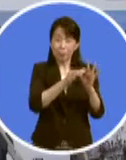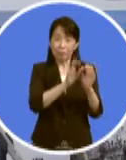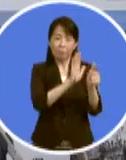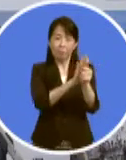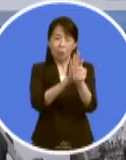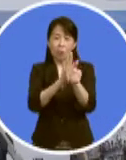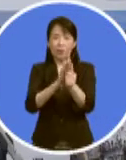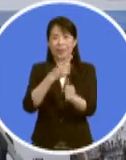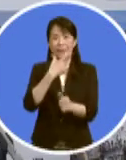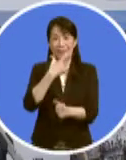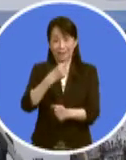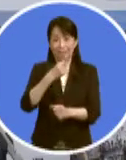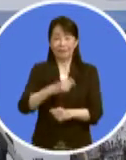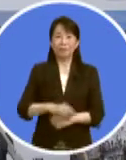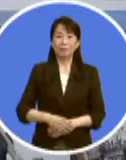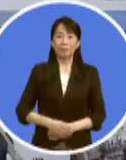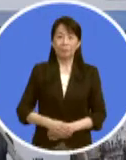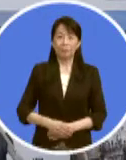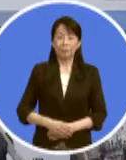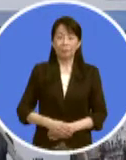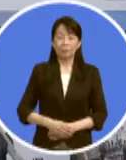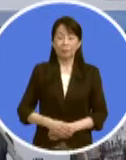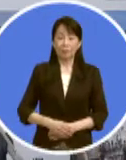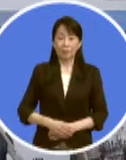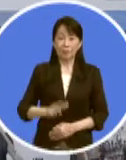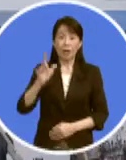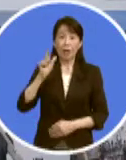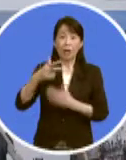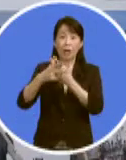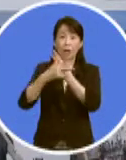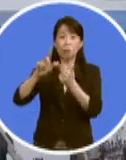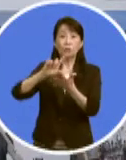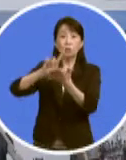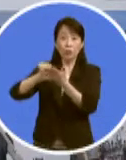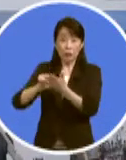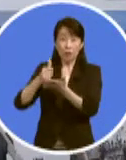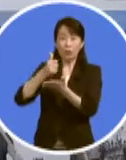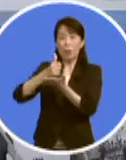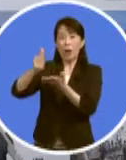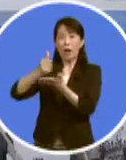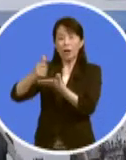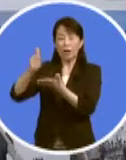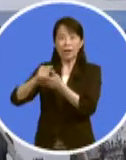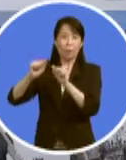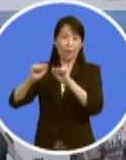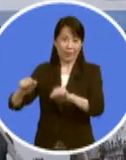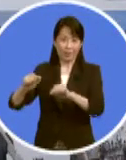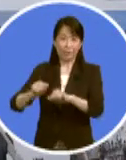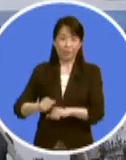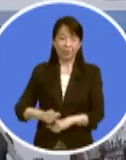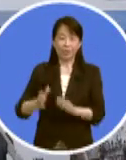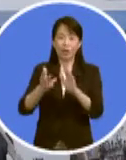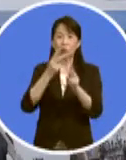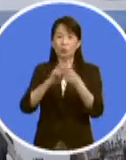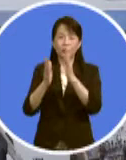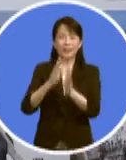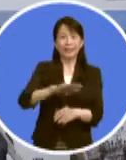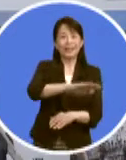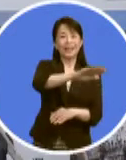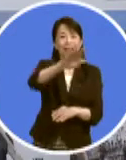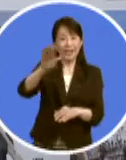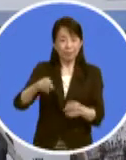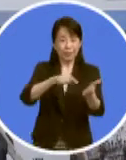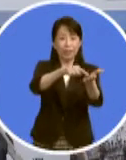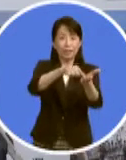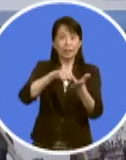答えていくということでございますこれはのすでにを英国でも行っていますのでそういう意味ではですね県下全域で